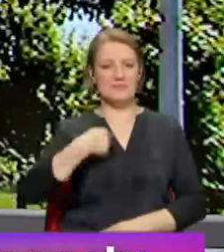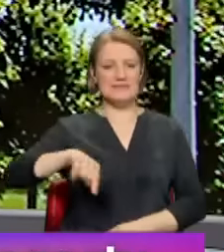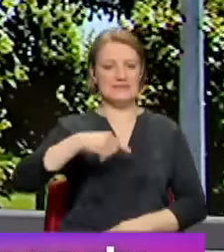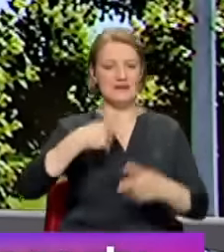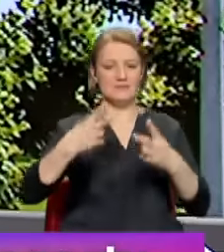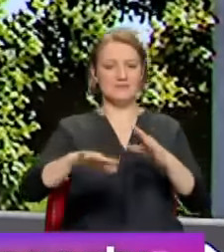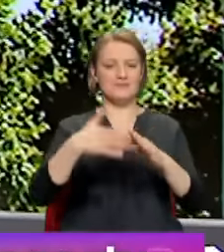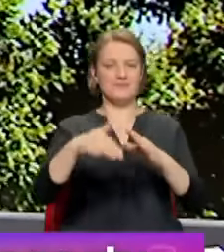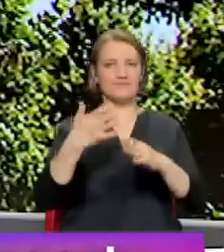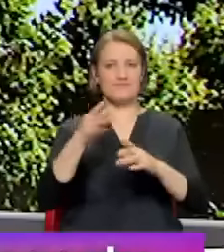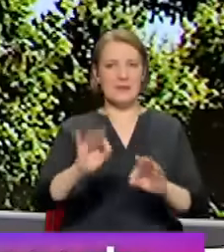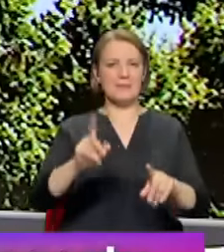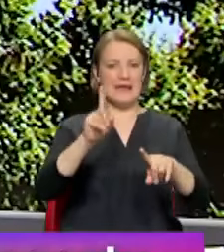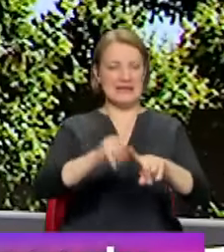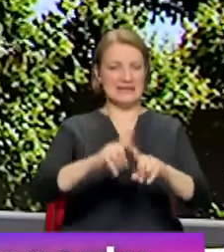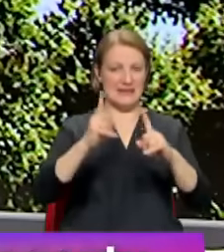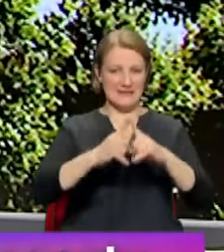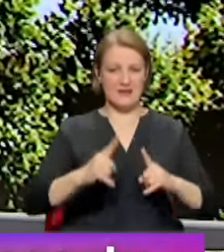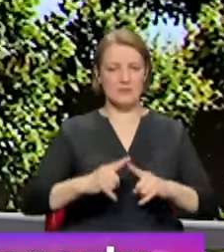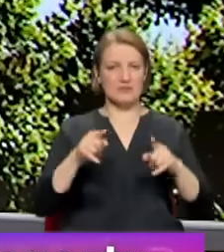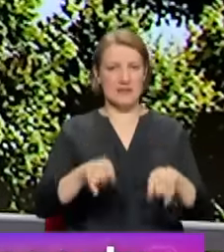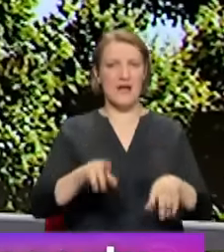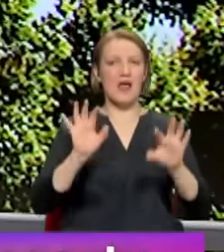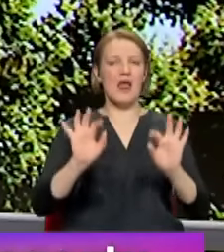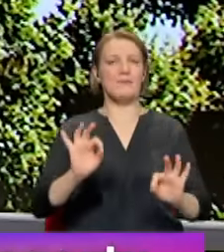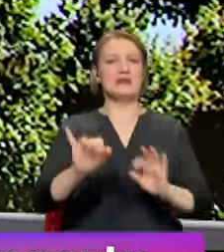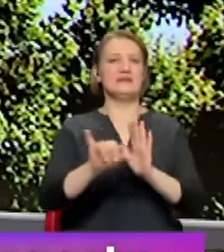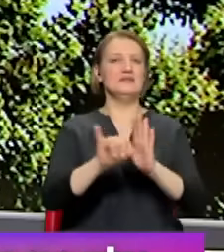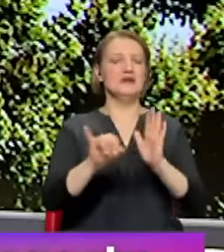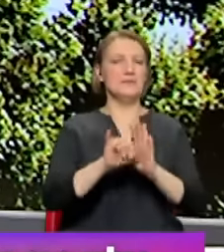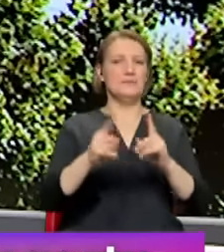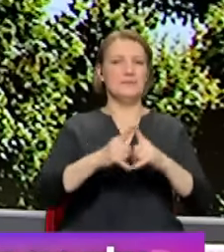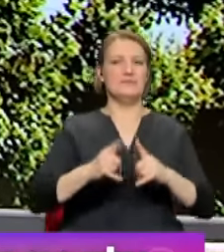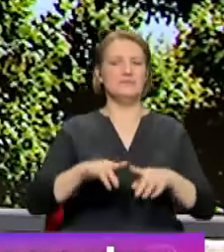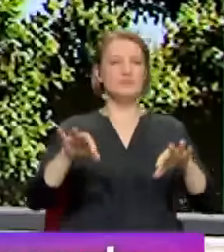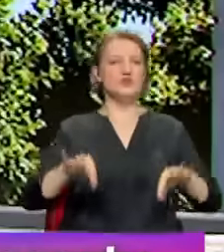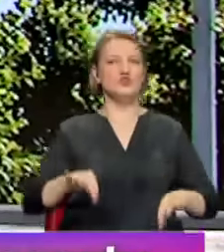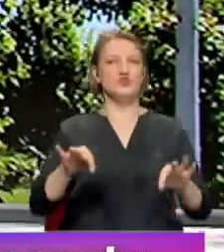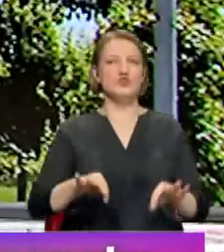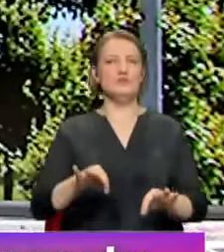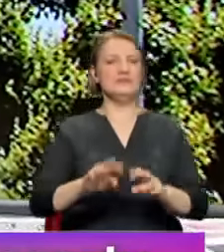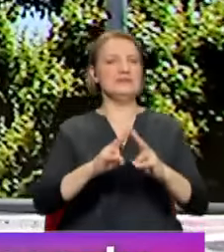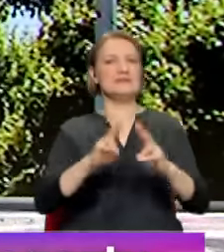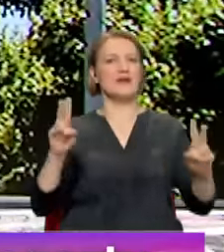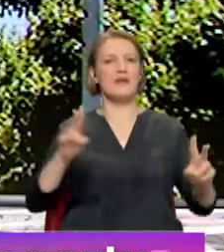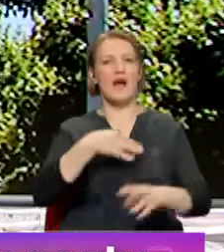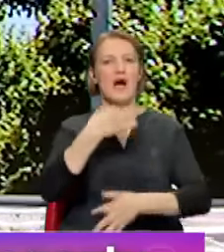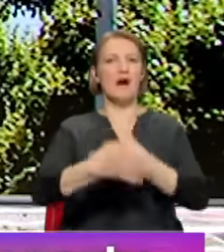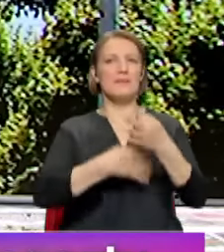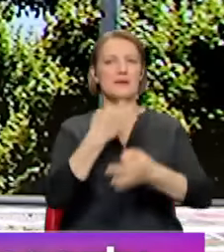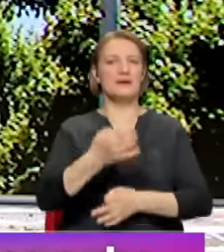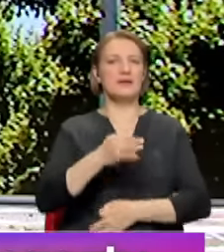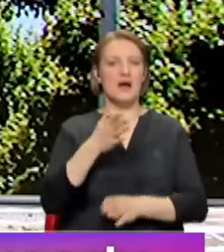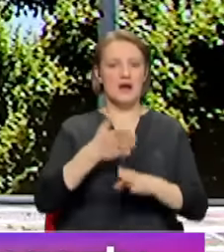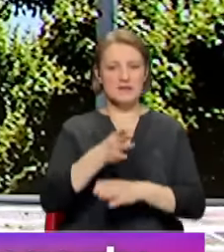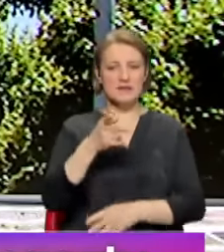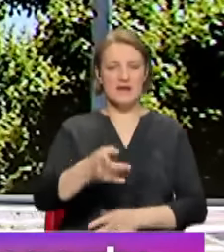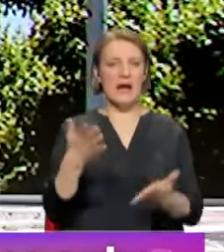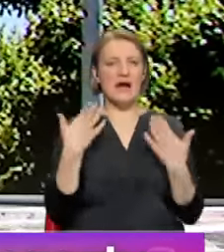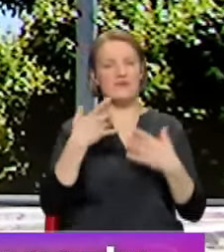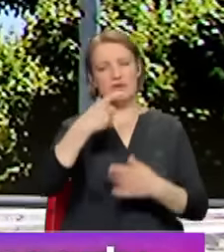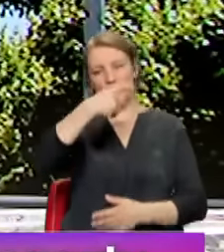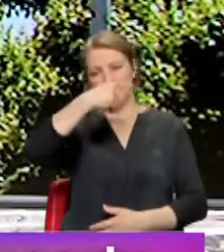yazıp gönderin. Hem X hesabımızdan hem de Instagram hesabımızdan. Şimdi sıradaki haberimiz aslında işte